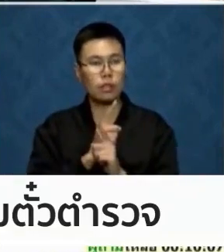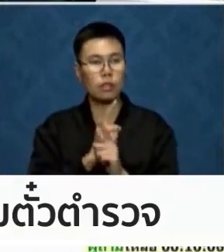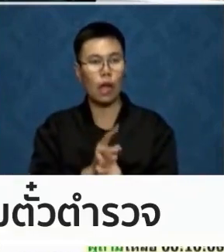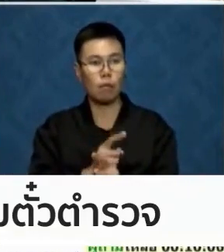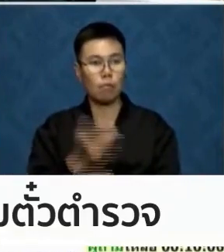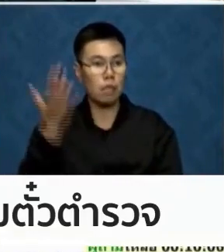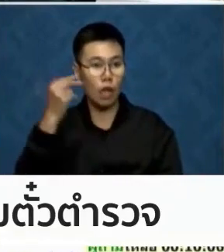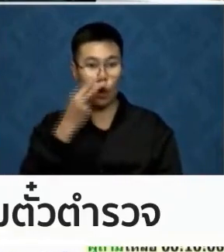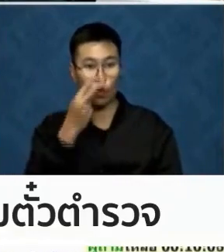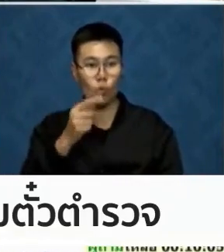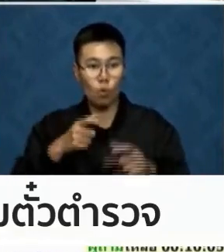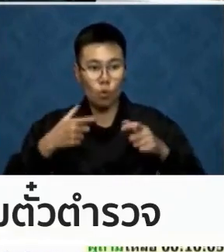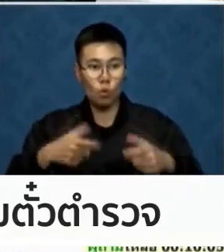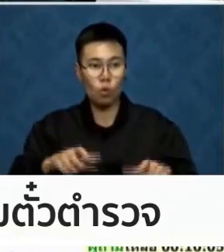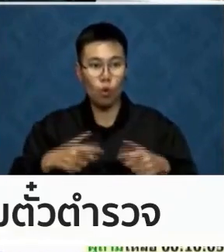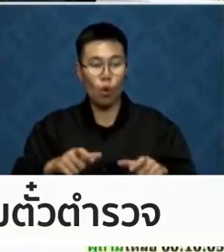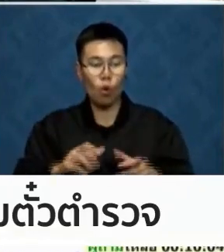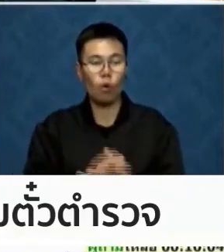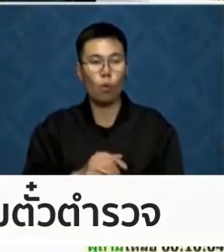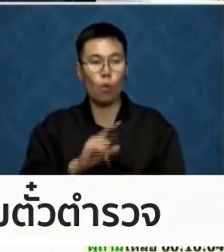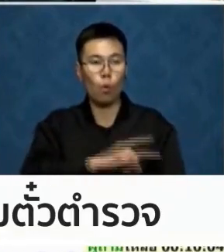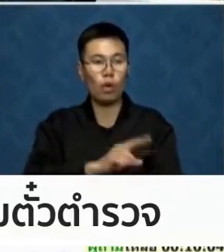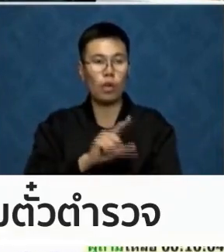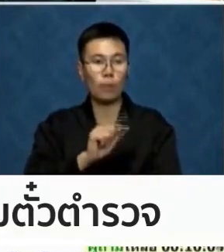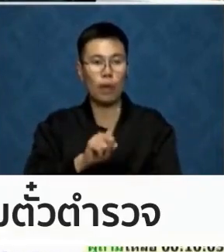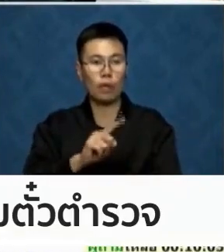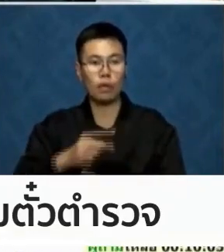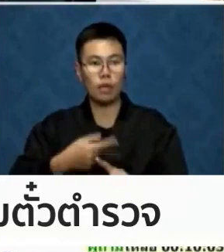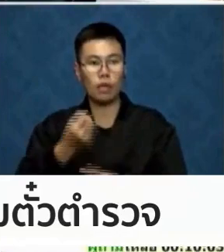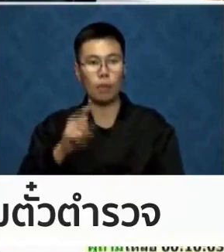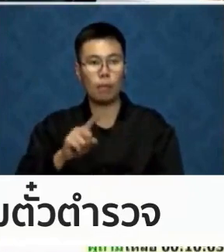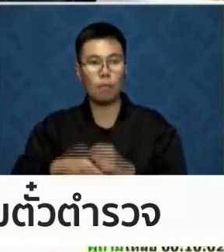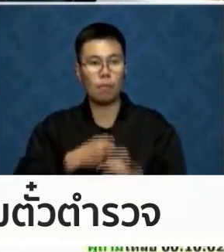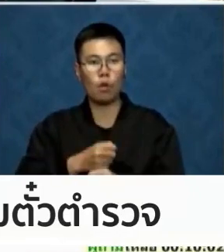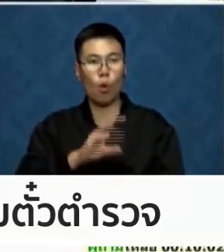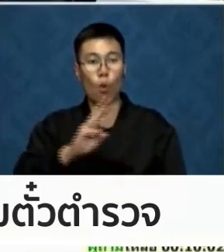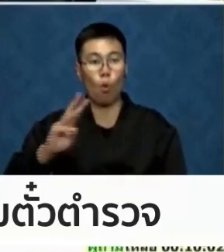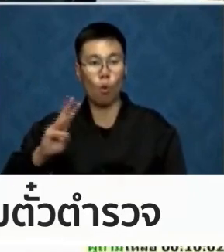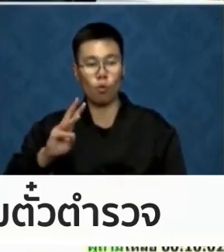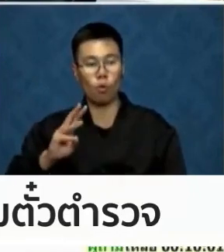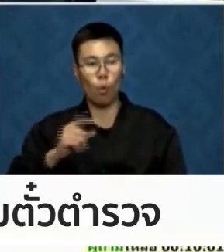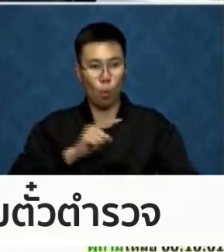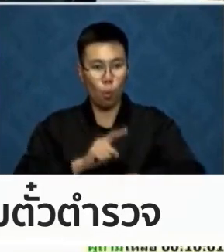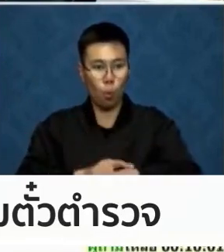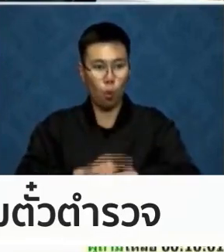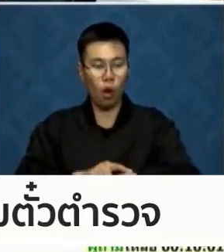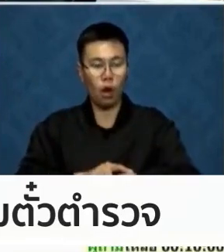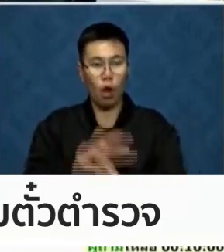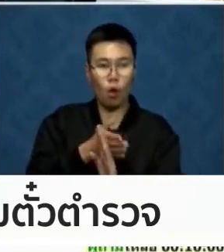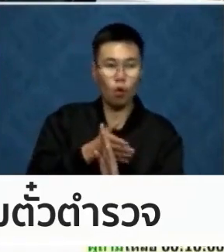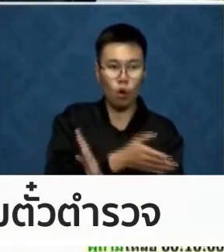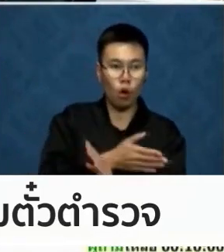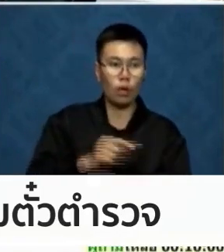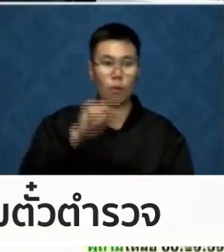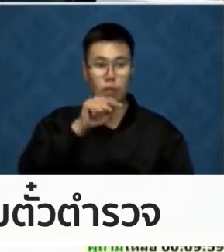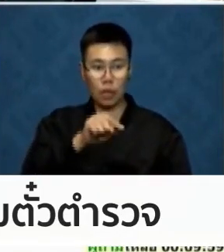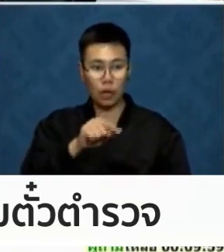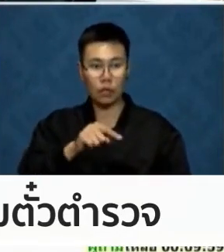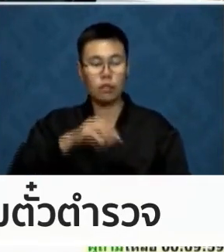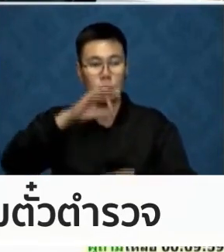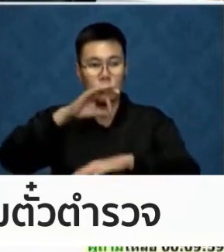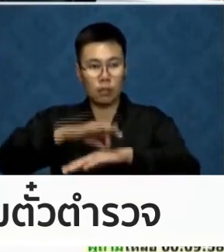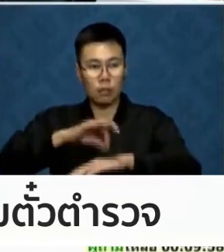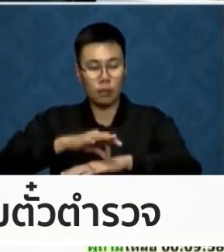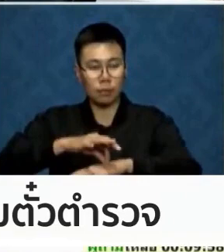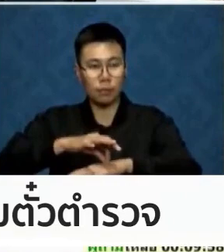แต่ว่าส่งรองนายกสมศักดิ์เทพสุทินไปแทนทางนู้นก็บอกว่าถ้าไม่มาเนี่ยกรรมธิการสองคณะนี่จะจับมือบุกไปท